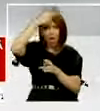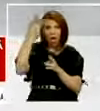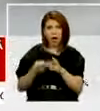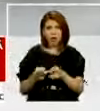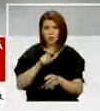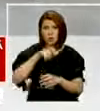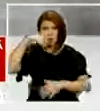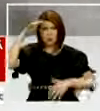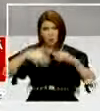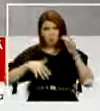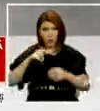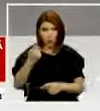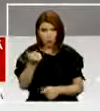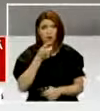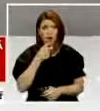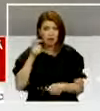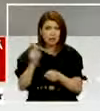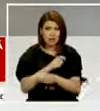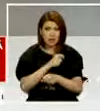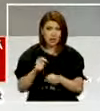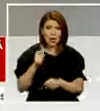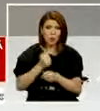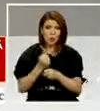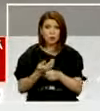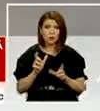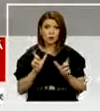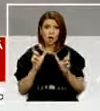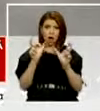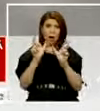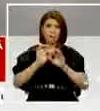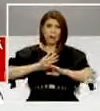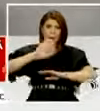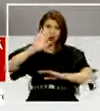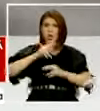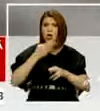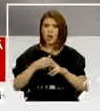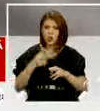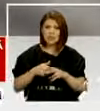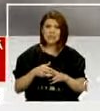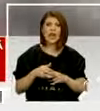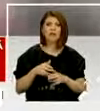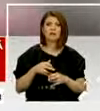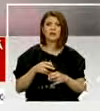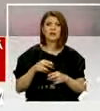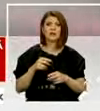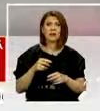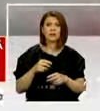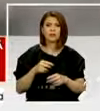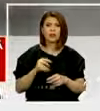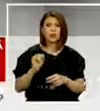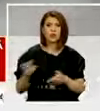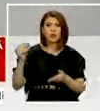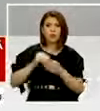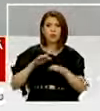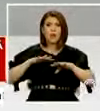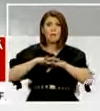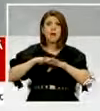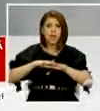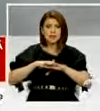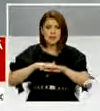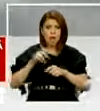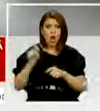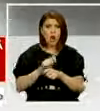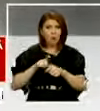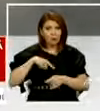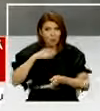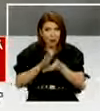precipitațiilor abundente. Timp de un an s-a lucrat la securizarea versantului, au fost înlăturate stâncile instabile și s-au montat plase. Lucrarea